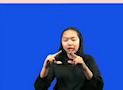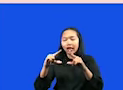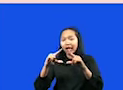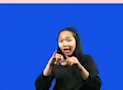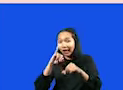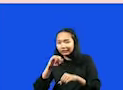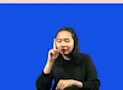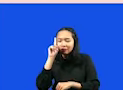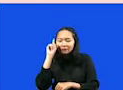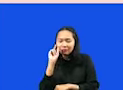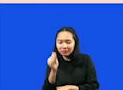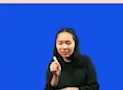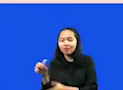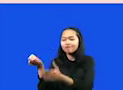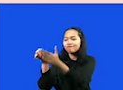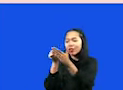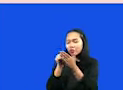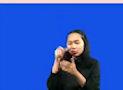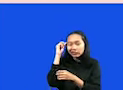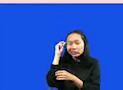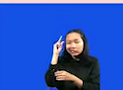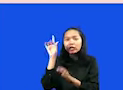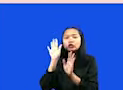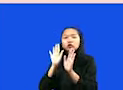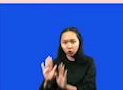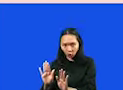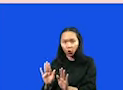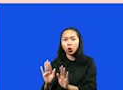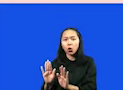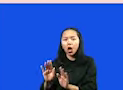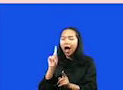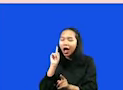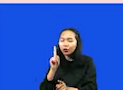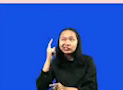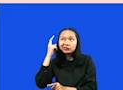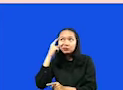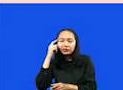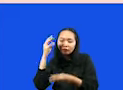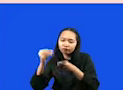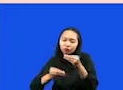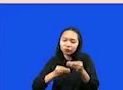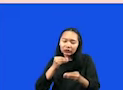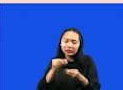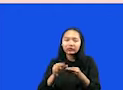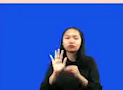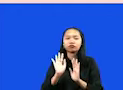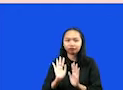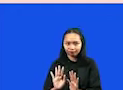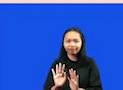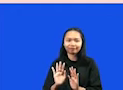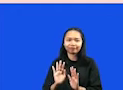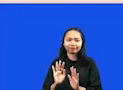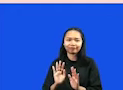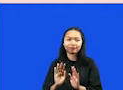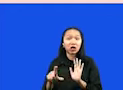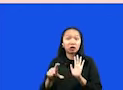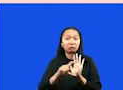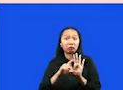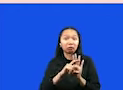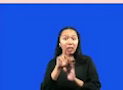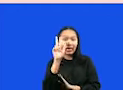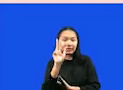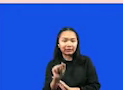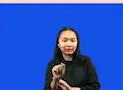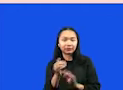dipikirkan juga oke artificial intelligence ini ada satu lagi nah ini dia contohnya Ini